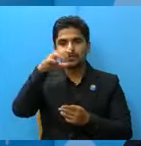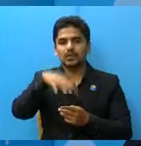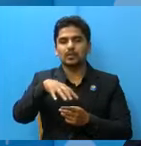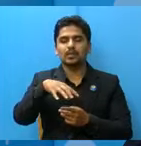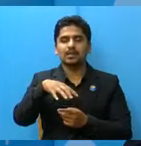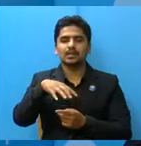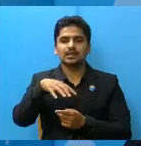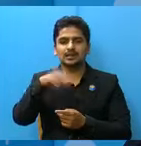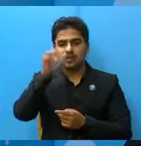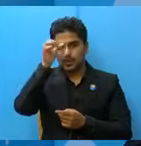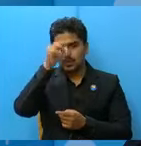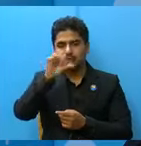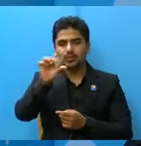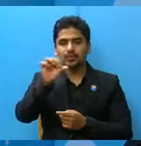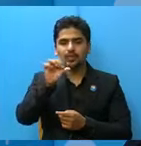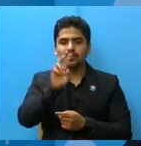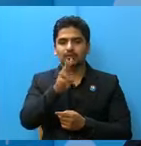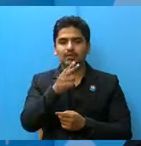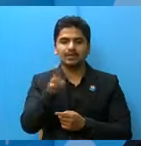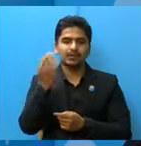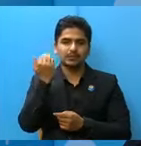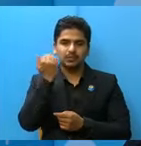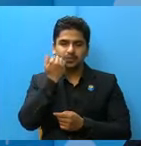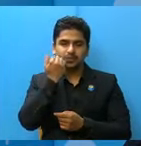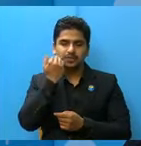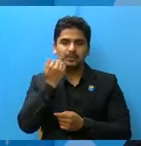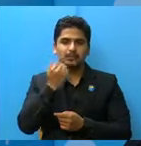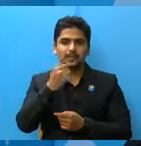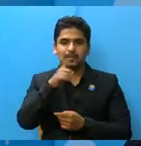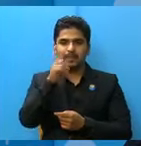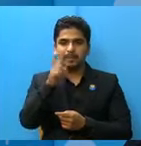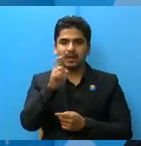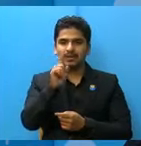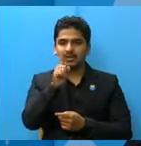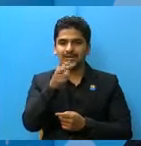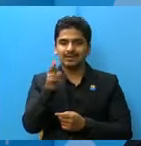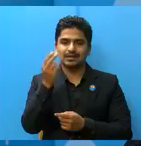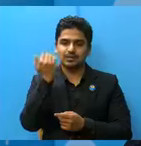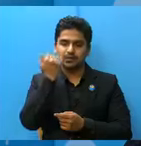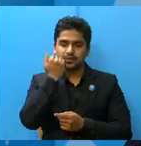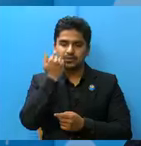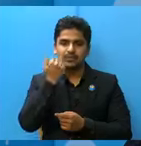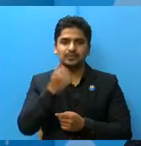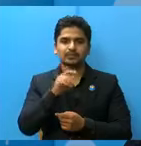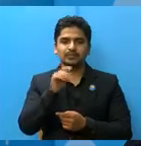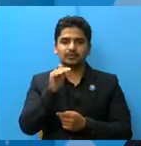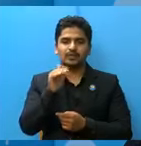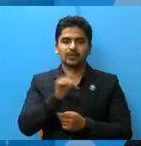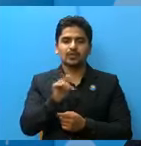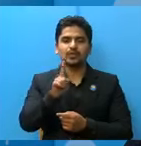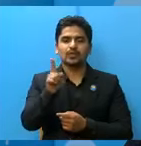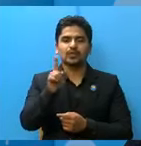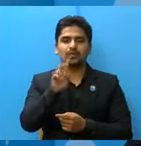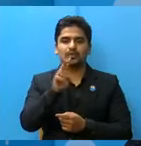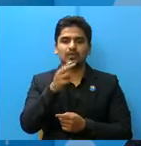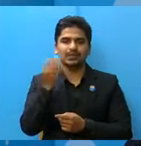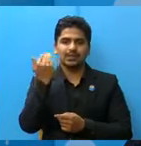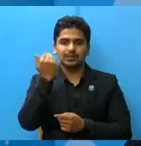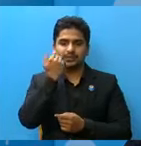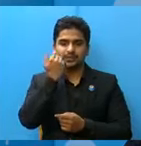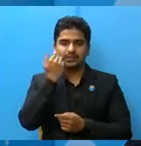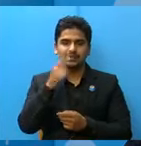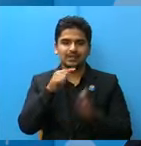पूर्वा को दुई जना पुरुस बागलूं को एक जना पुरुस तनौ को दुई जना पुरुस